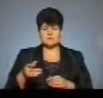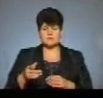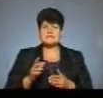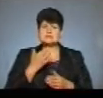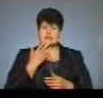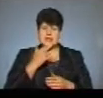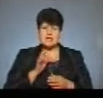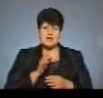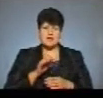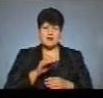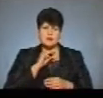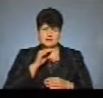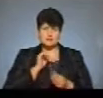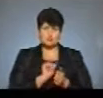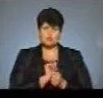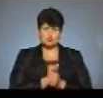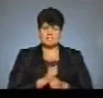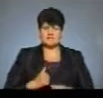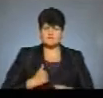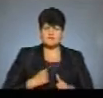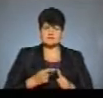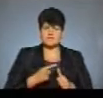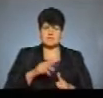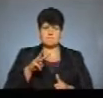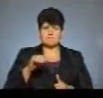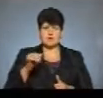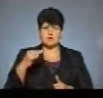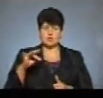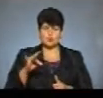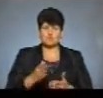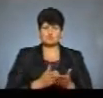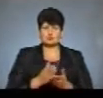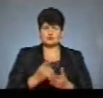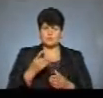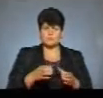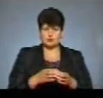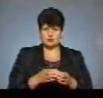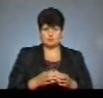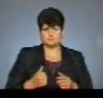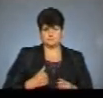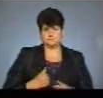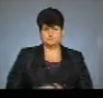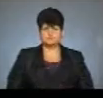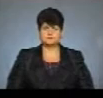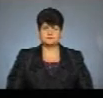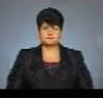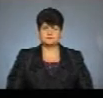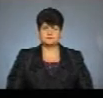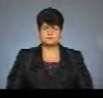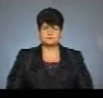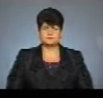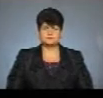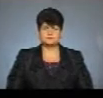сухопутних військ імені гетьмана Петра Сагайдачного. У званні майора служив одному із підрозділів Збройних сил України.